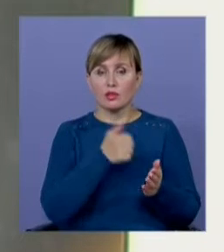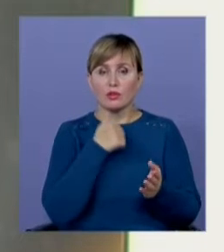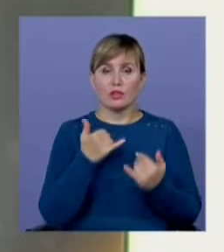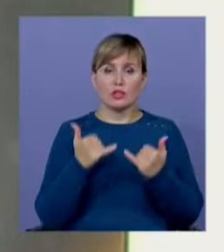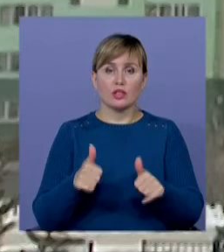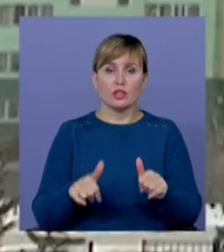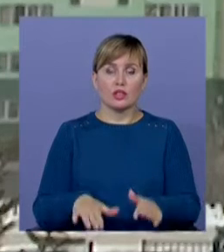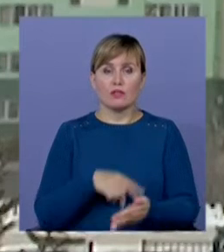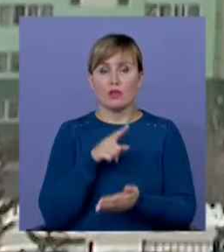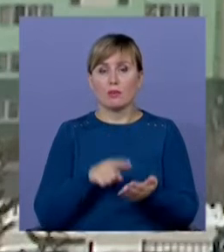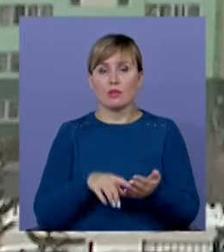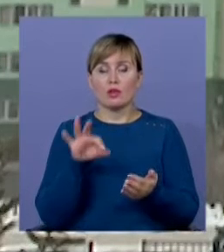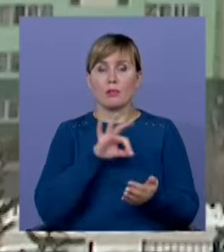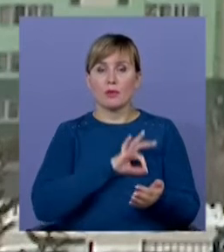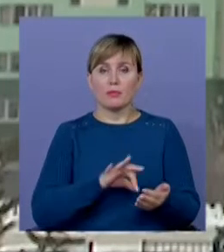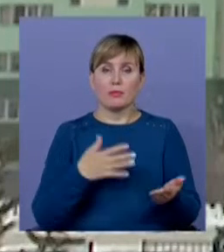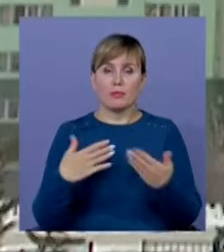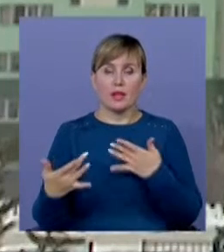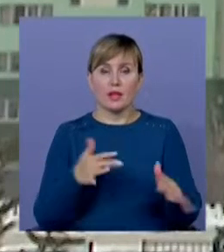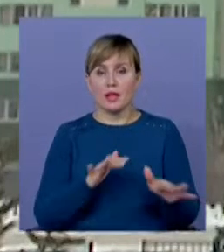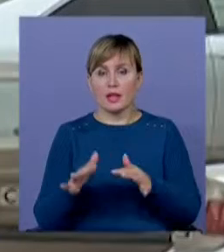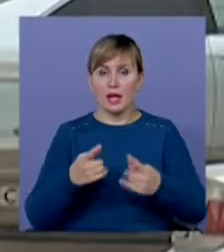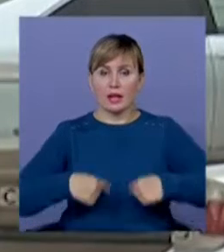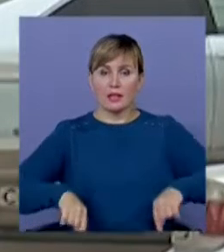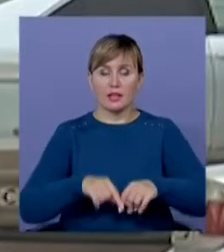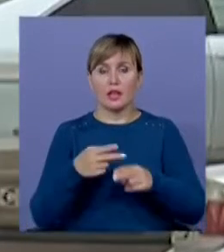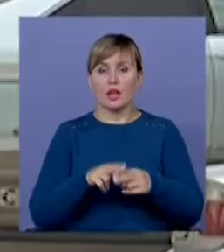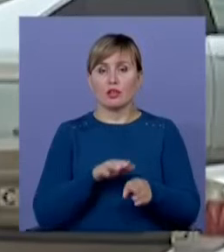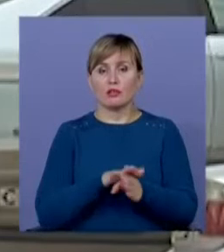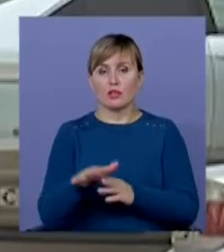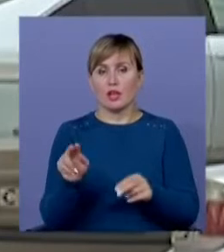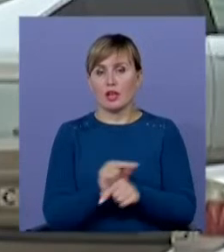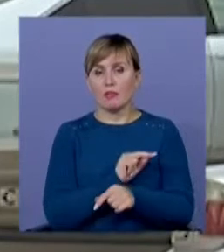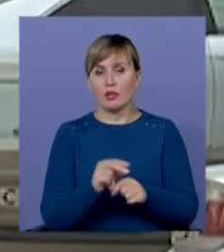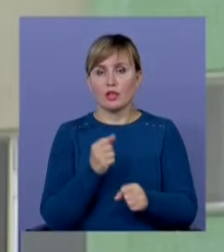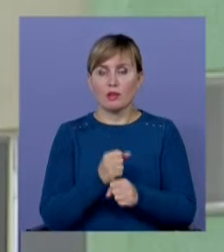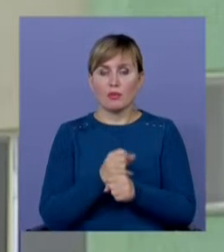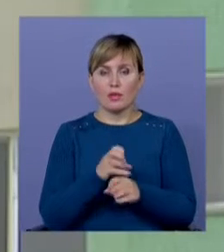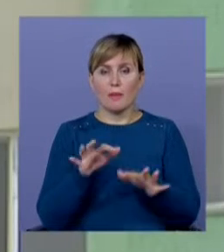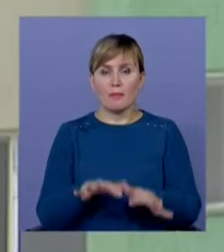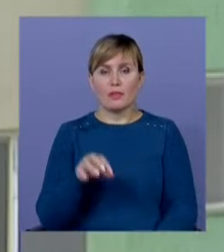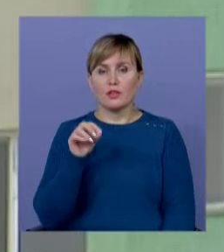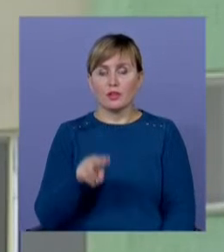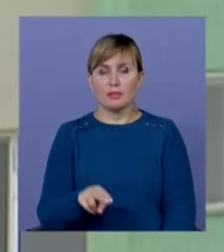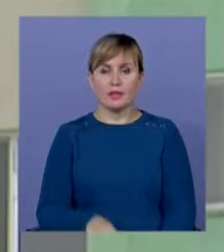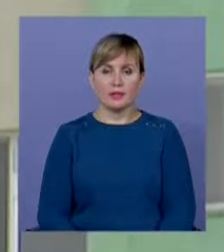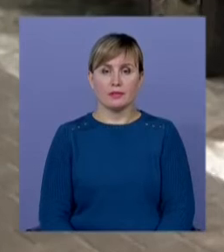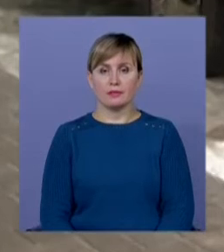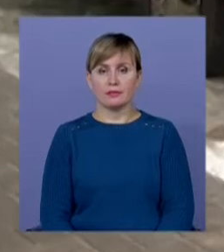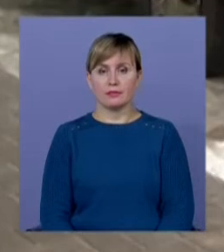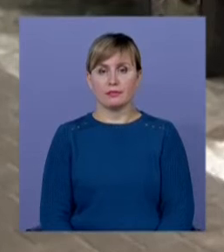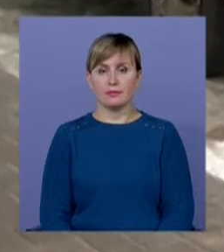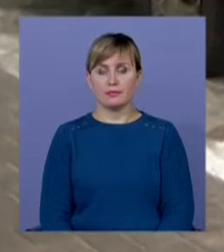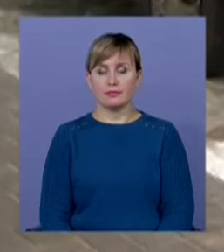Сейчас решается вопрос о применении мер в отношении подрядной компании, которая осуществляла ремонтные работы на месте ЧП. Мира Альжанова, Али